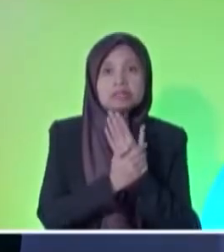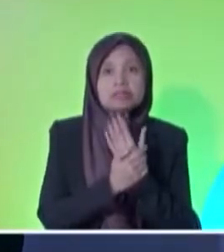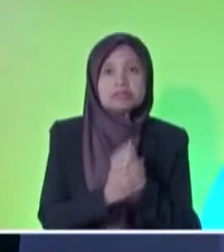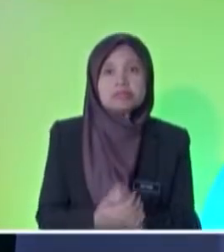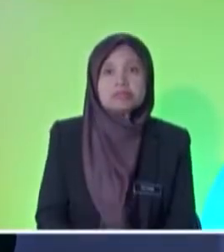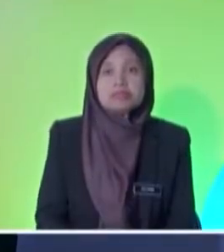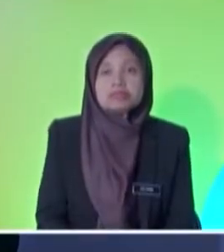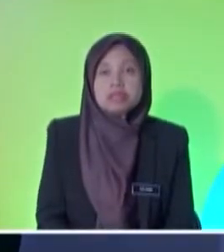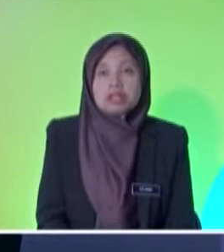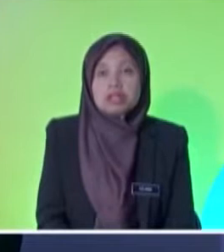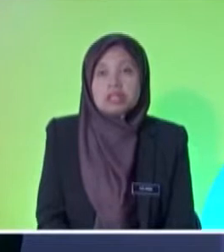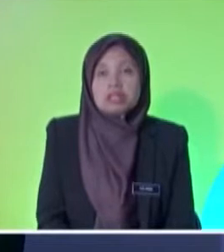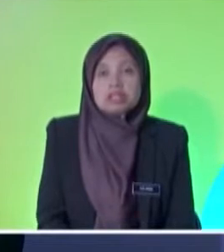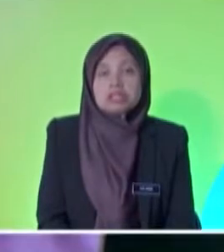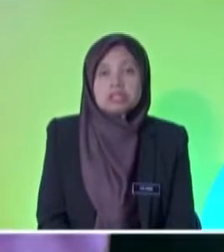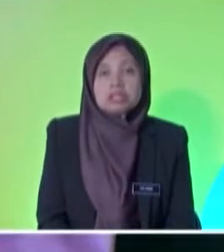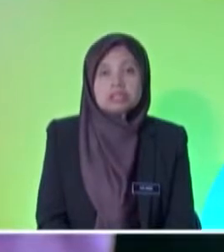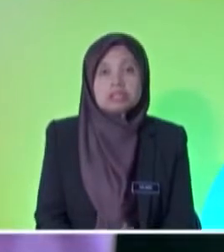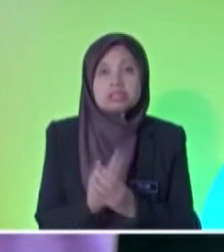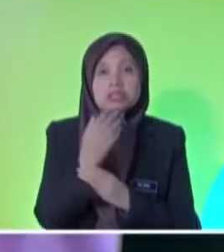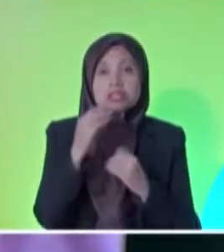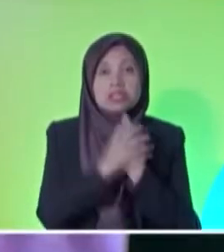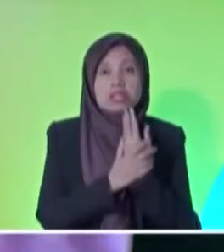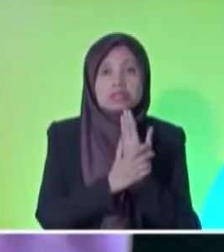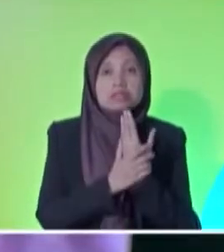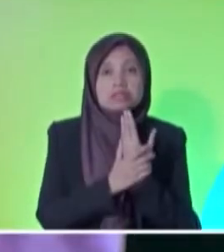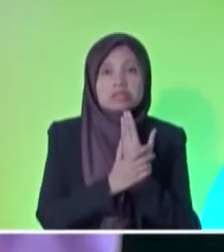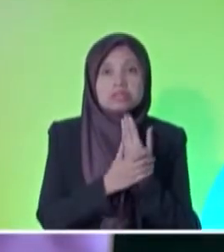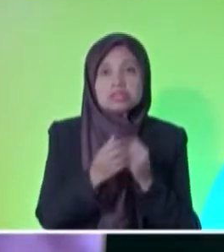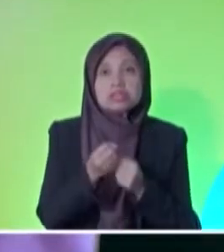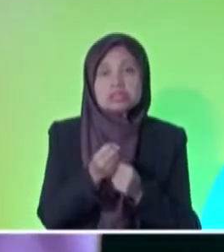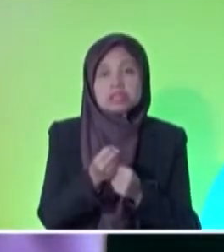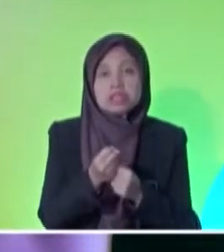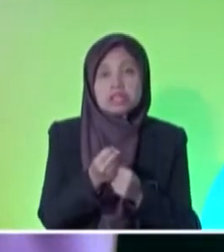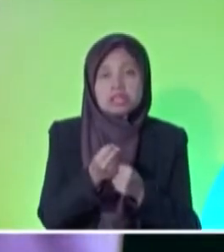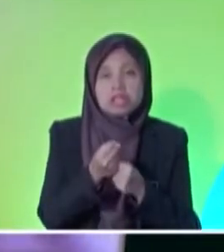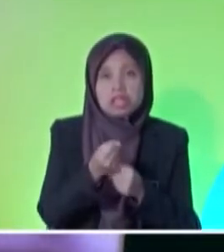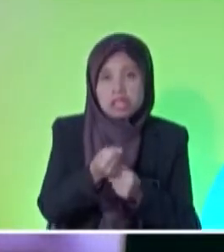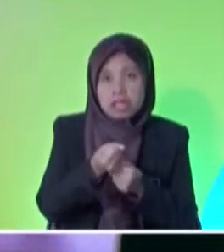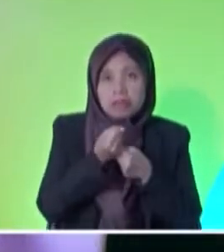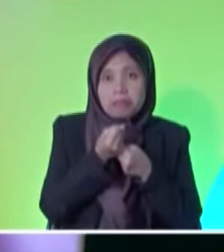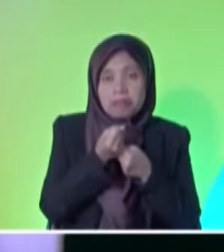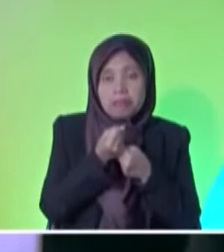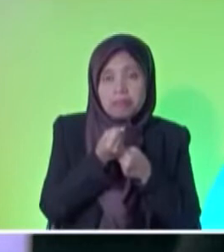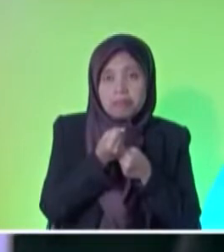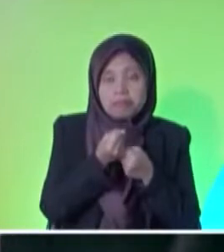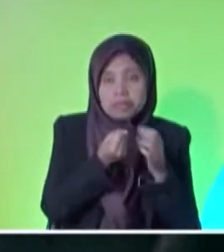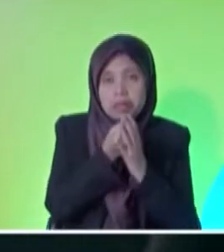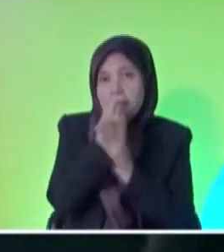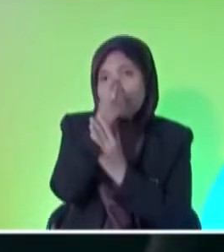kwik tanyakan dulu sayang sana dulu kita Rik Hai sampai ke siku